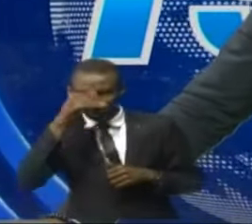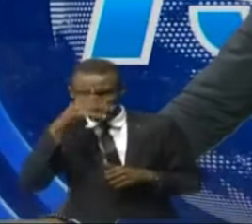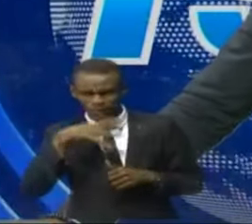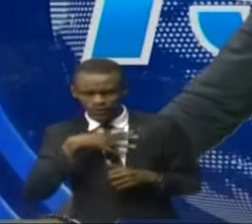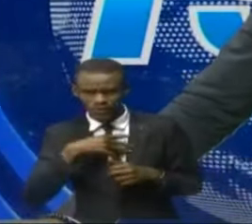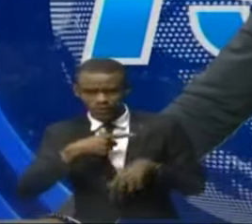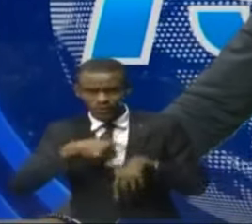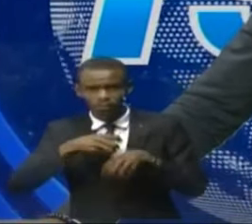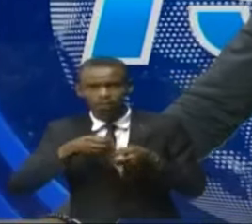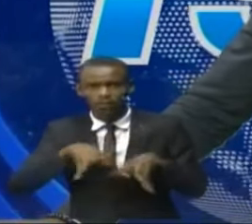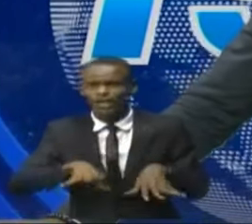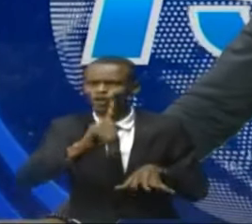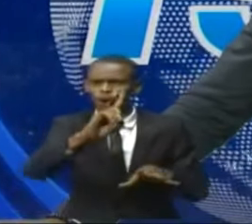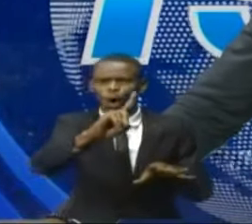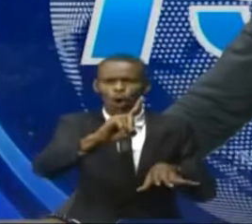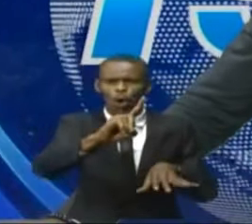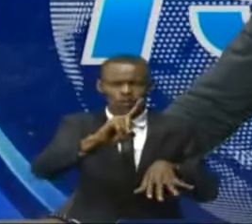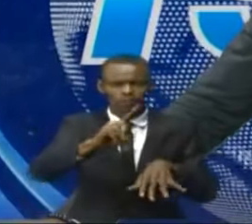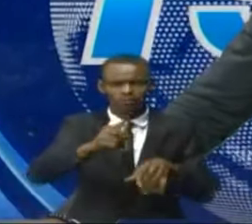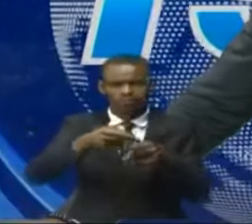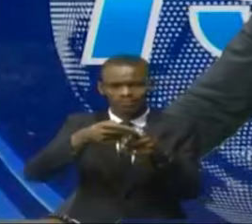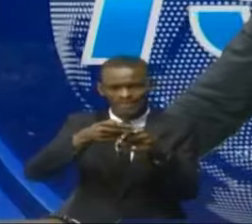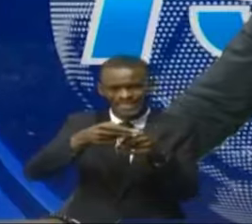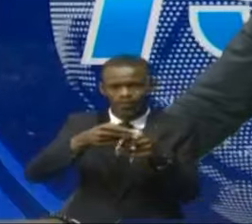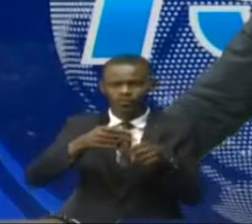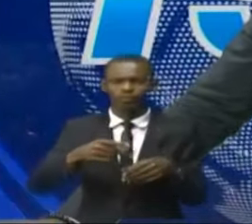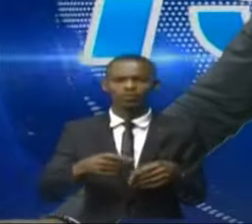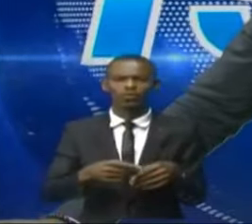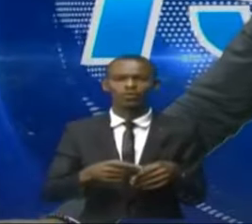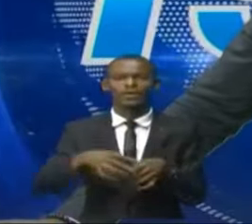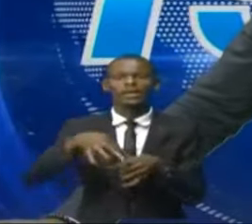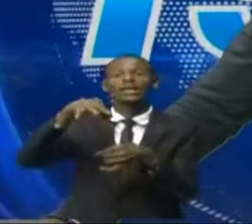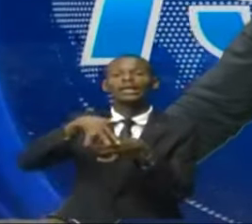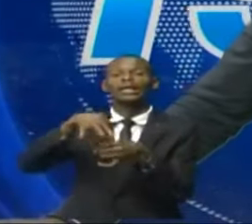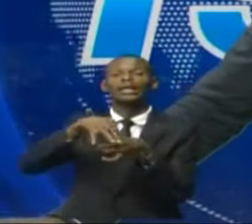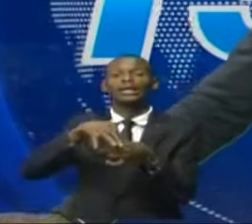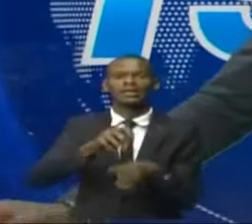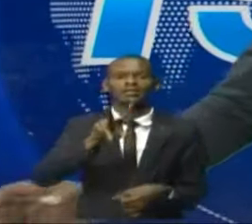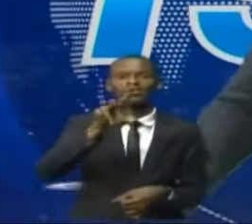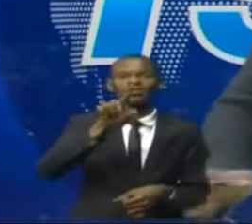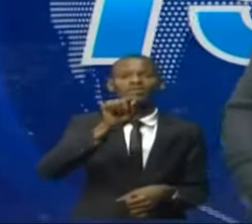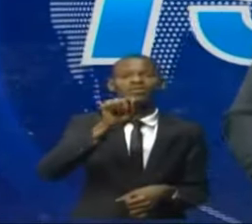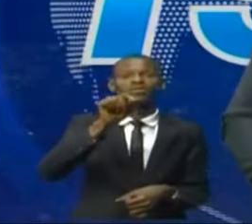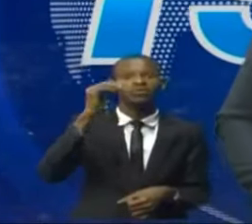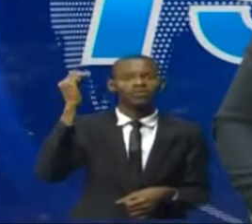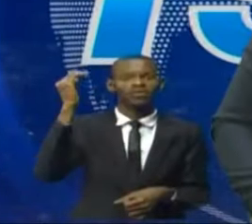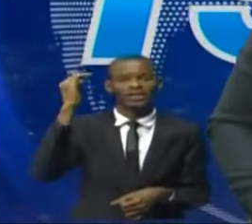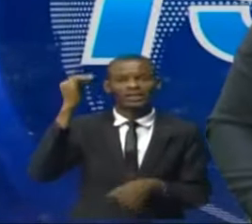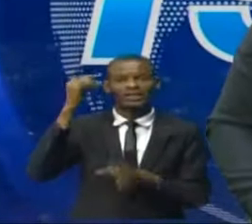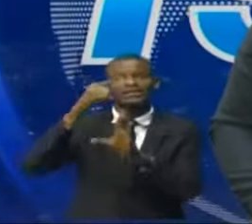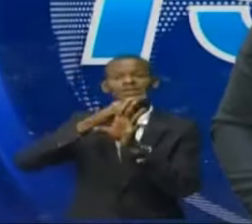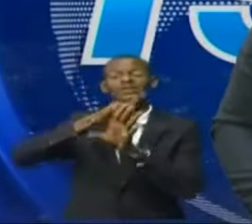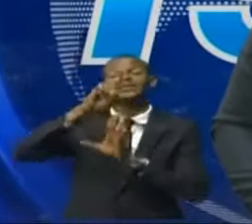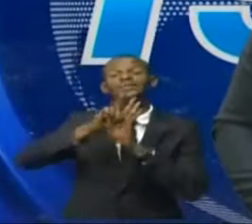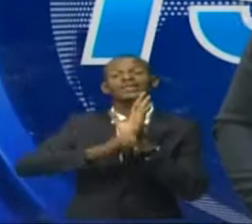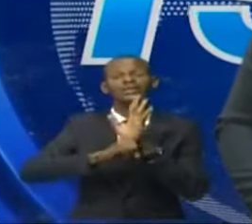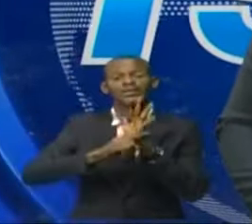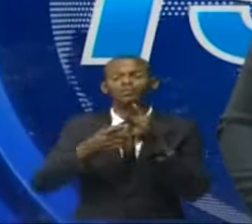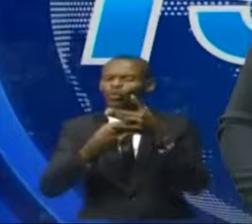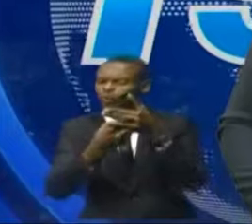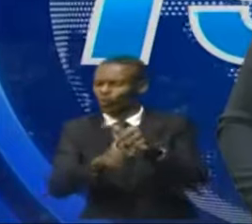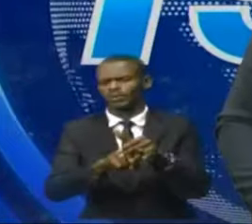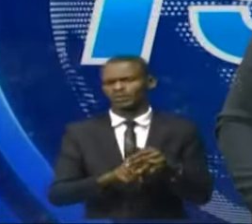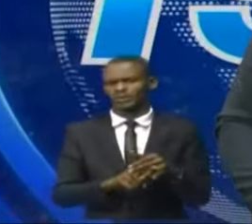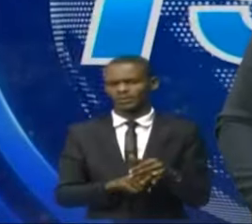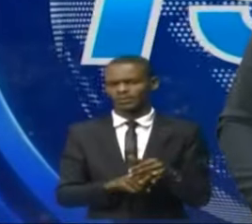vers les élections générales de décembre 2023 avance à pas de géant. Le formation politique, membre de l'Union sacrée, peaufine déjà de